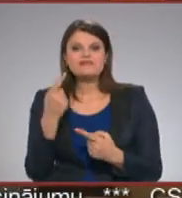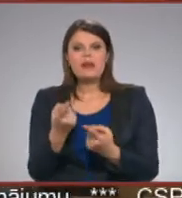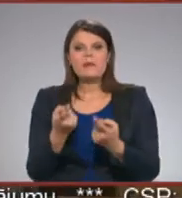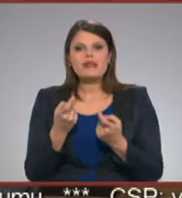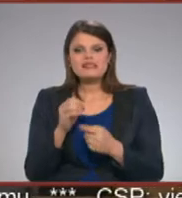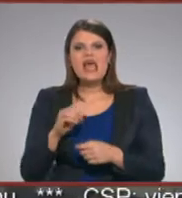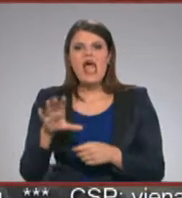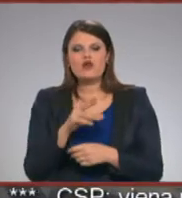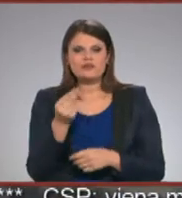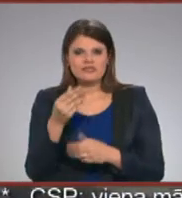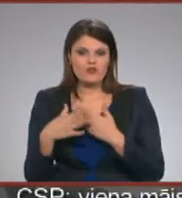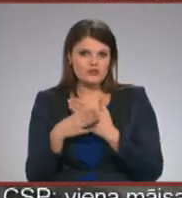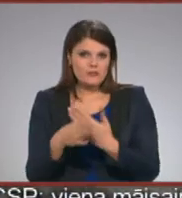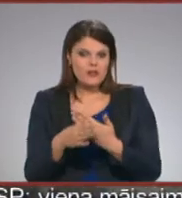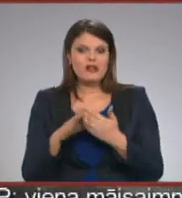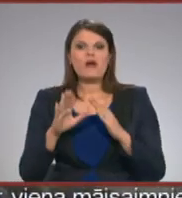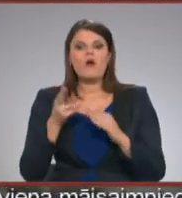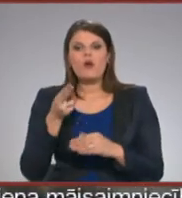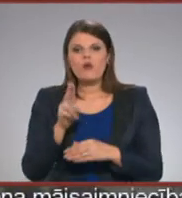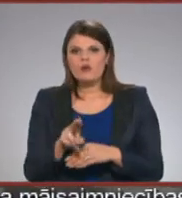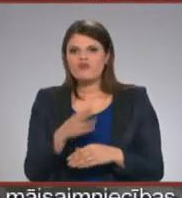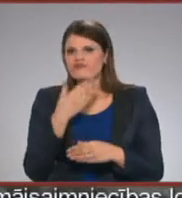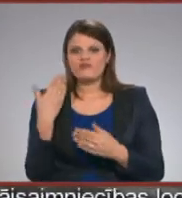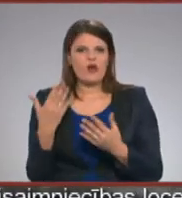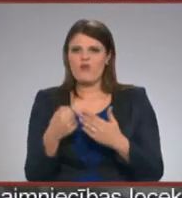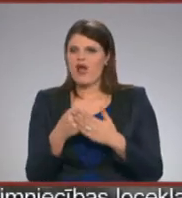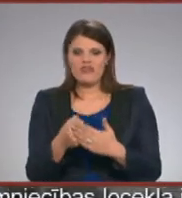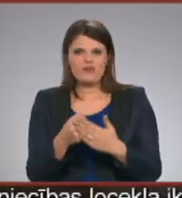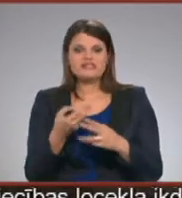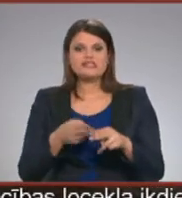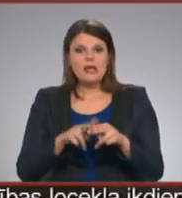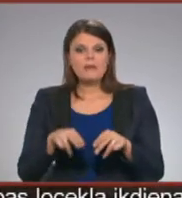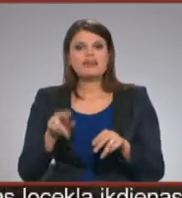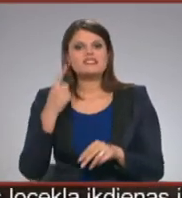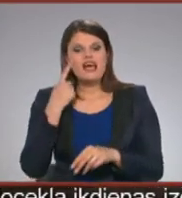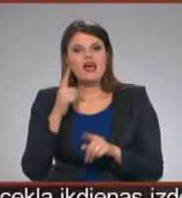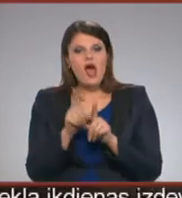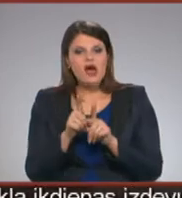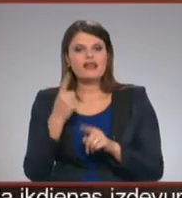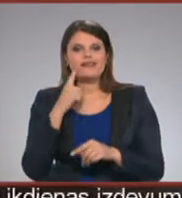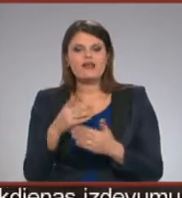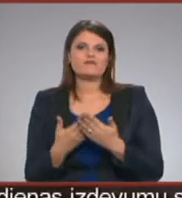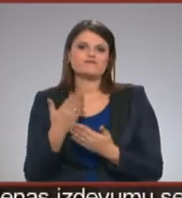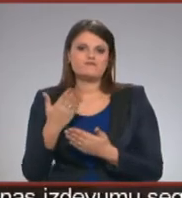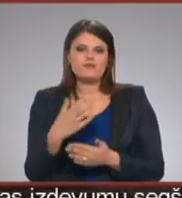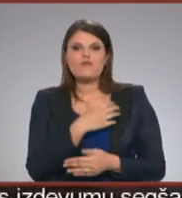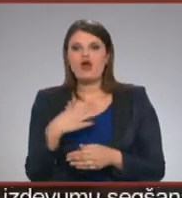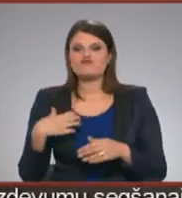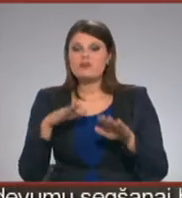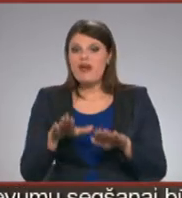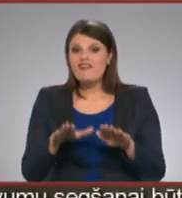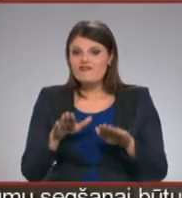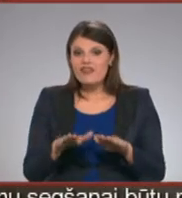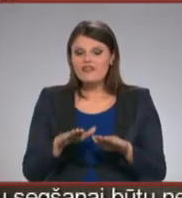Eiropas fonda finansējumu. Tas Briseles gaitiņos gan nesot guvis atbalstu, tāpēc arī ideja biedrība vērsties vietējā pašvaldībā. Lai